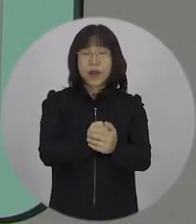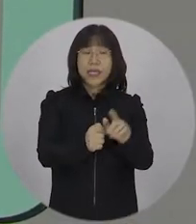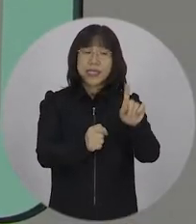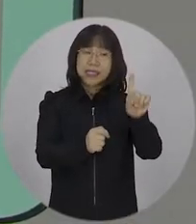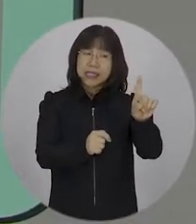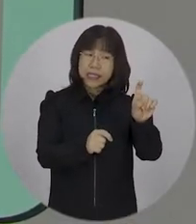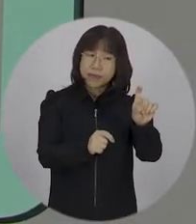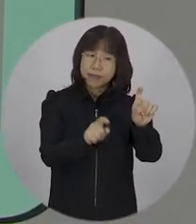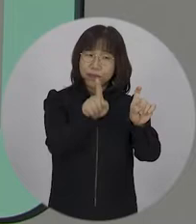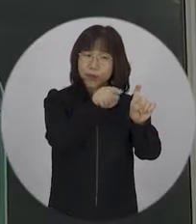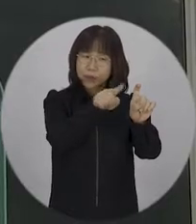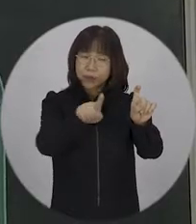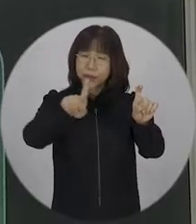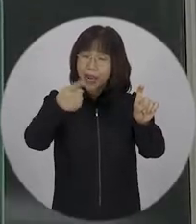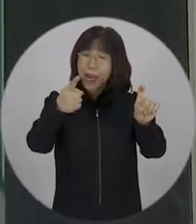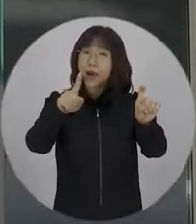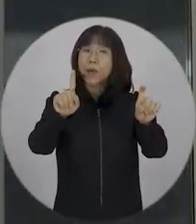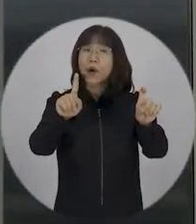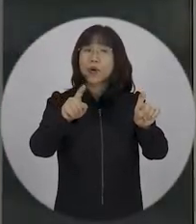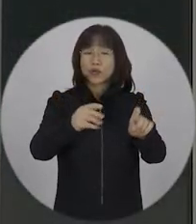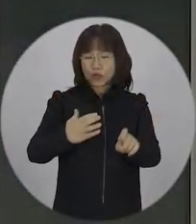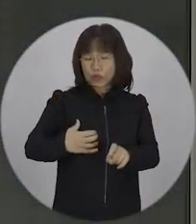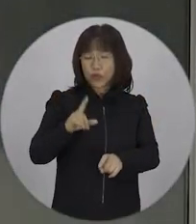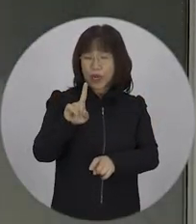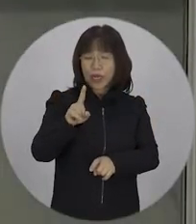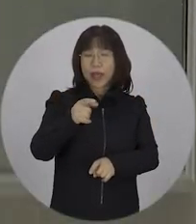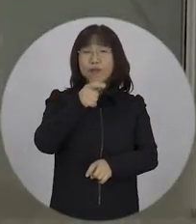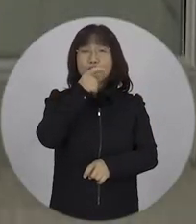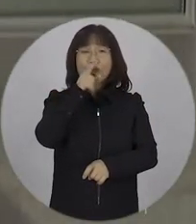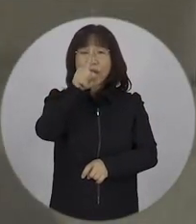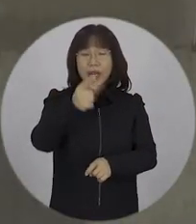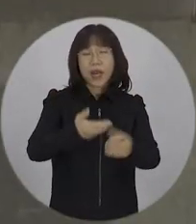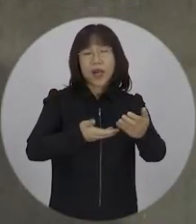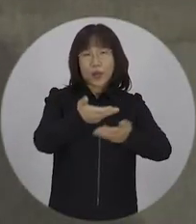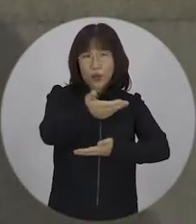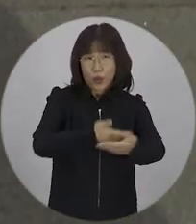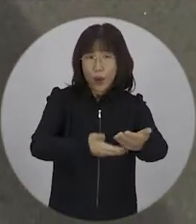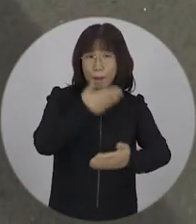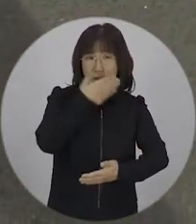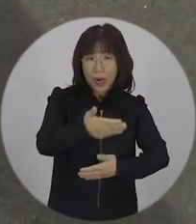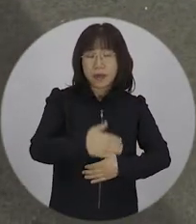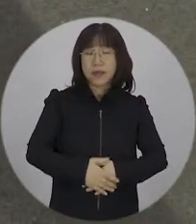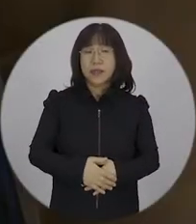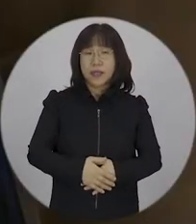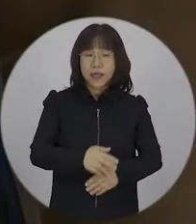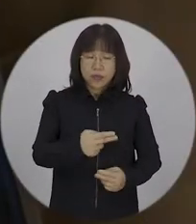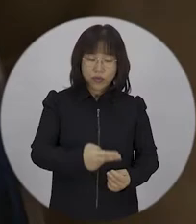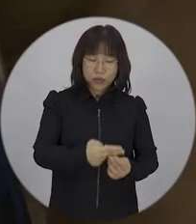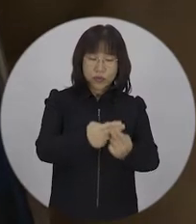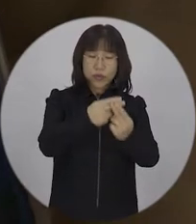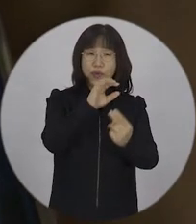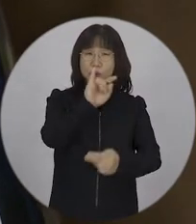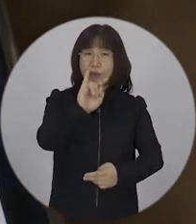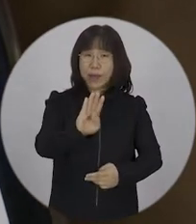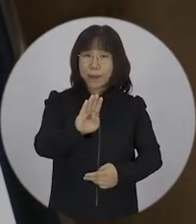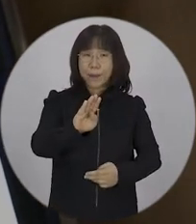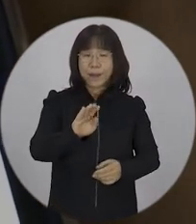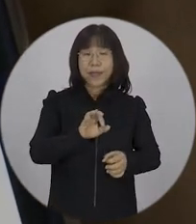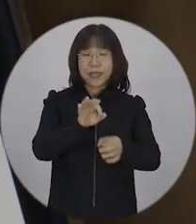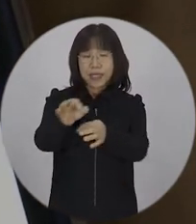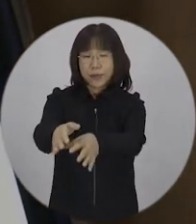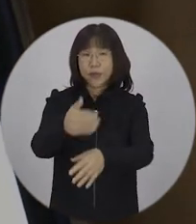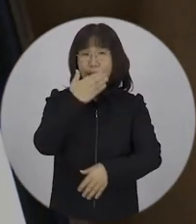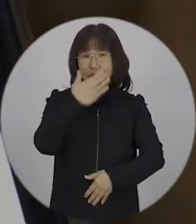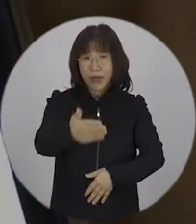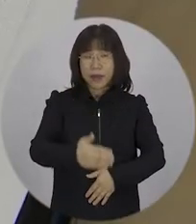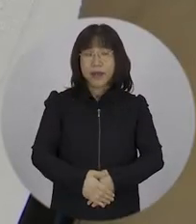개당 10포인트가 쌓이며 100포인트가 모이면 우유 한 개 또는 생수 한 개로 교환할 수 있으며 쌓인 포인트를